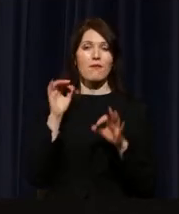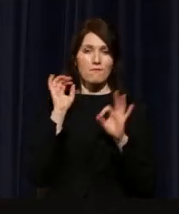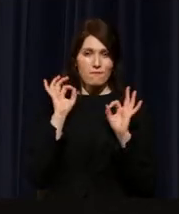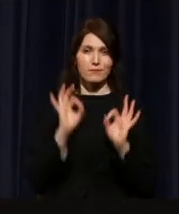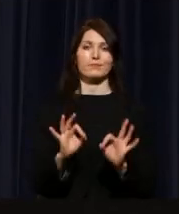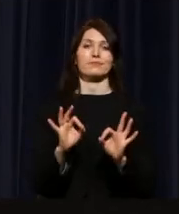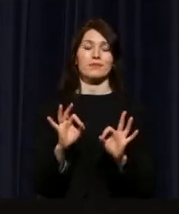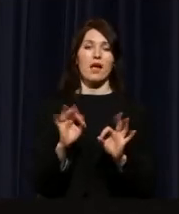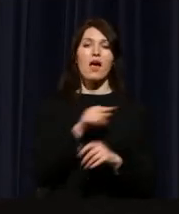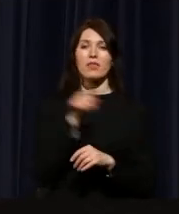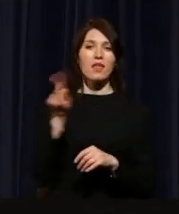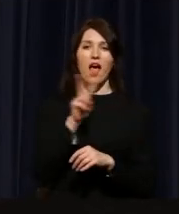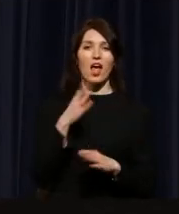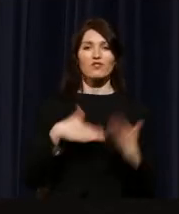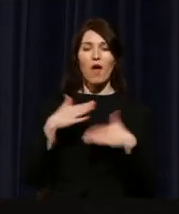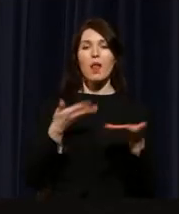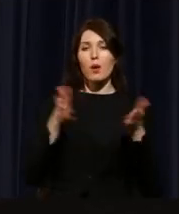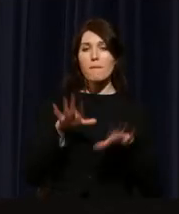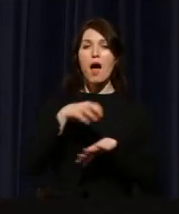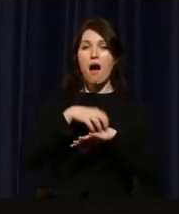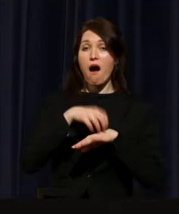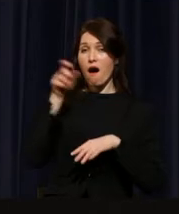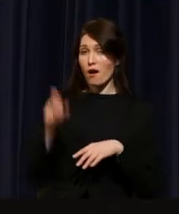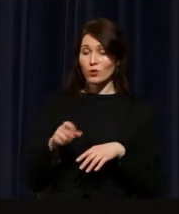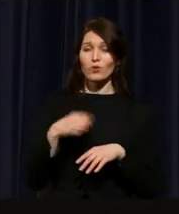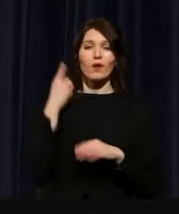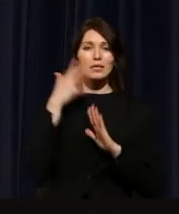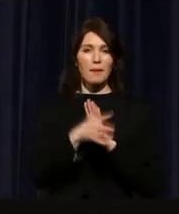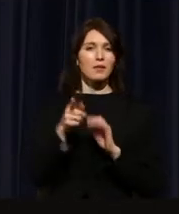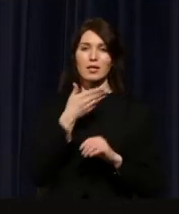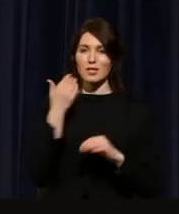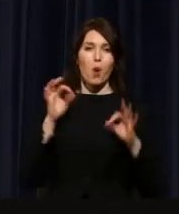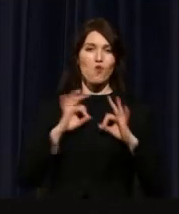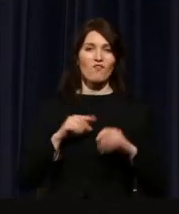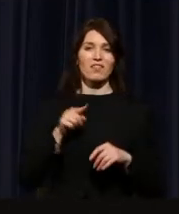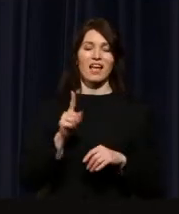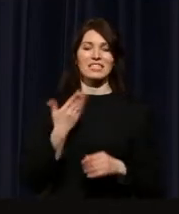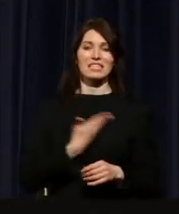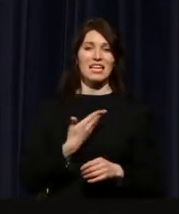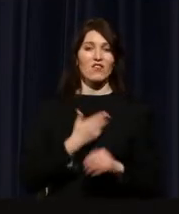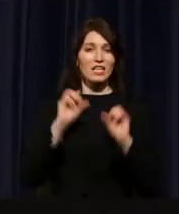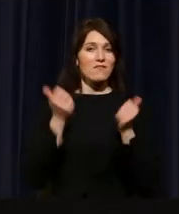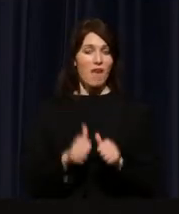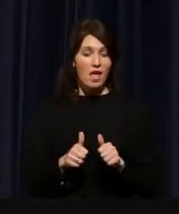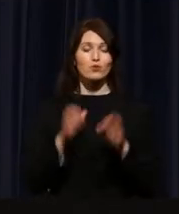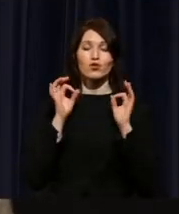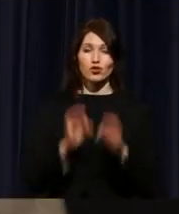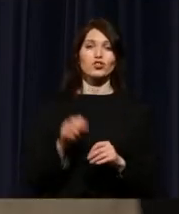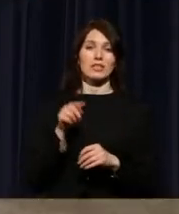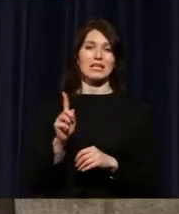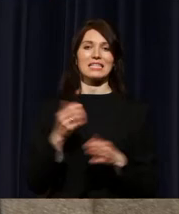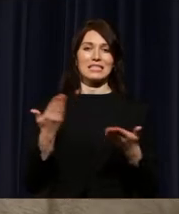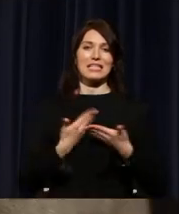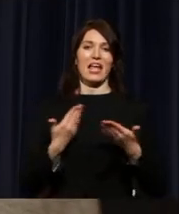patiesībā tie, kuri vēlās kļūt par ārstiem, ir jāsaprot, ka tā nav profesija, tas ir dzīvesveids. Tas patiešām ir dzīvesveids,